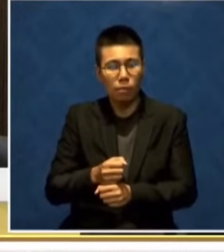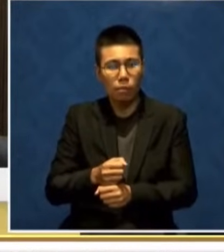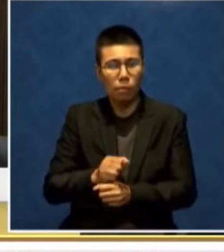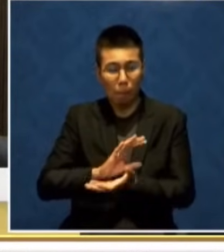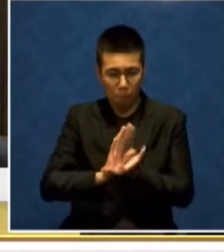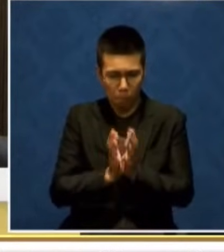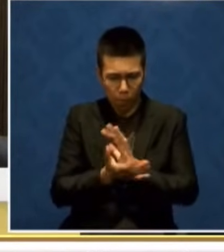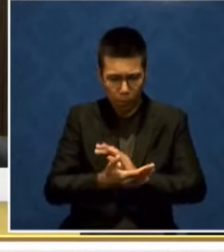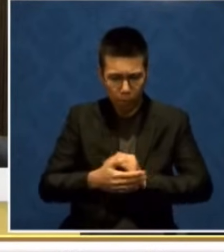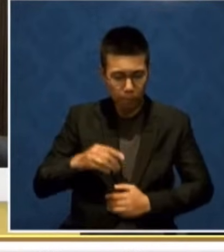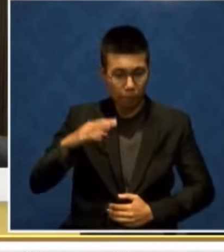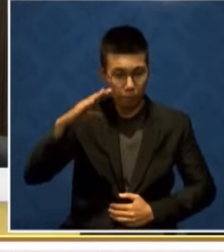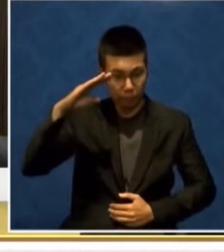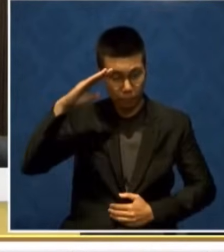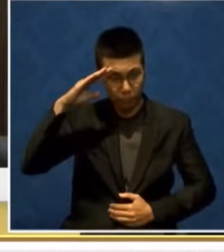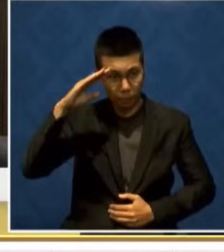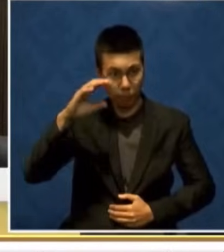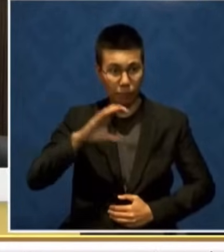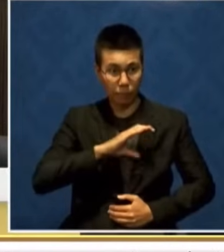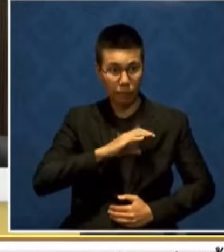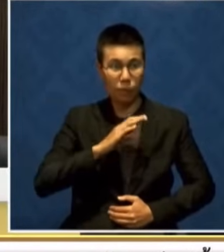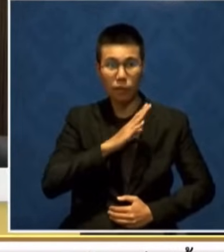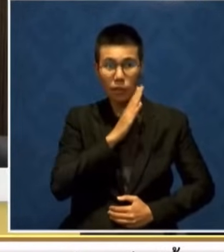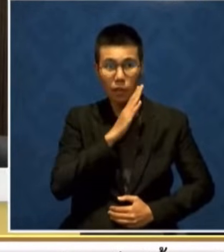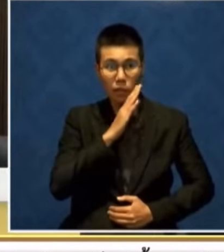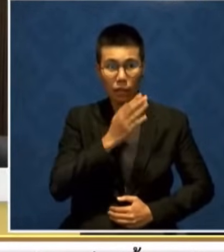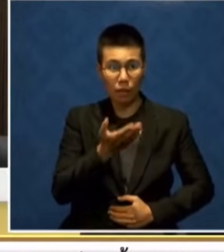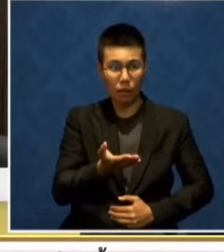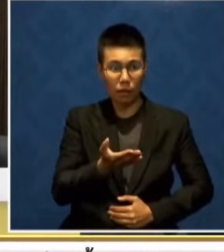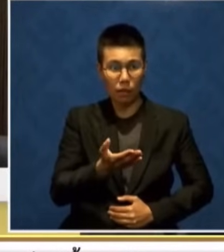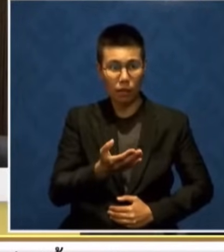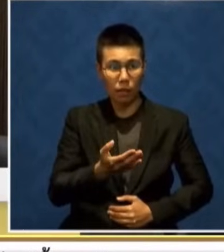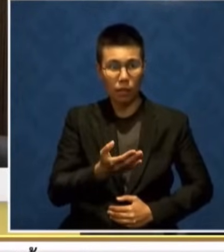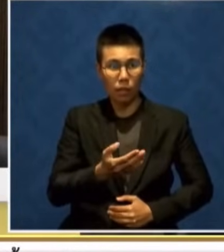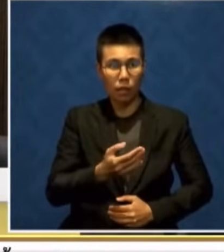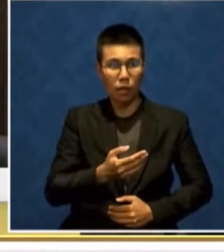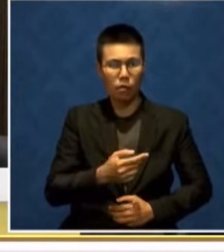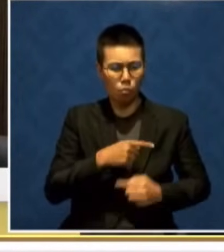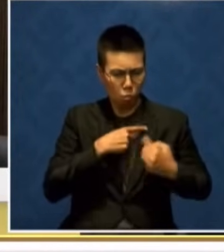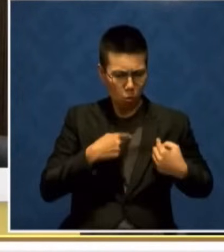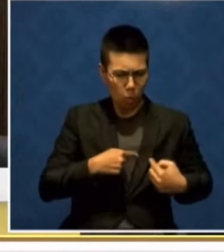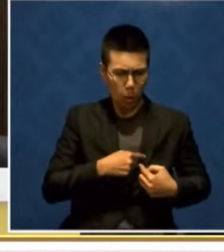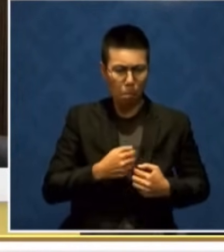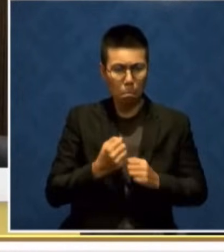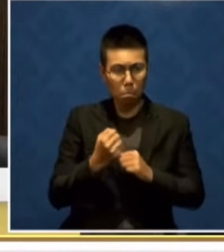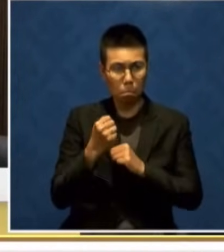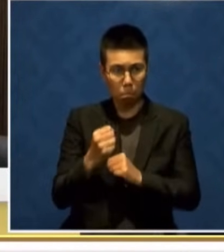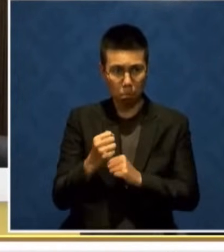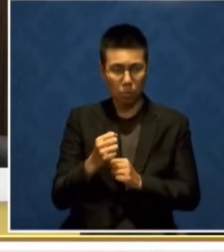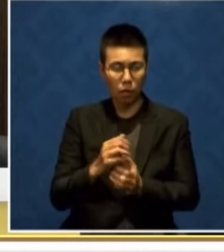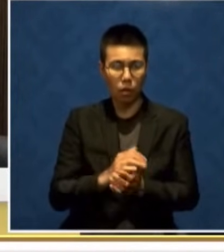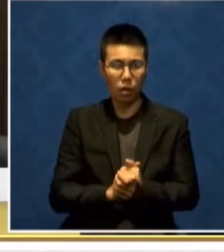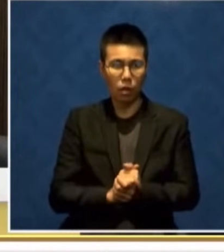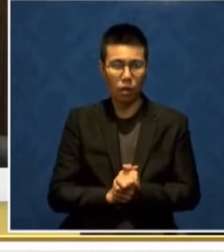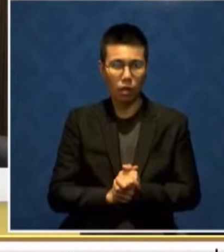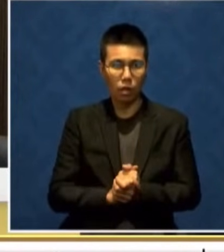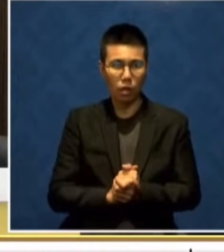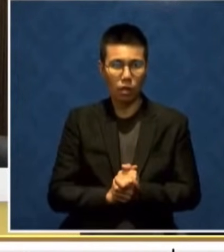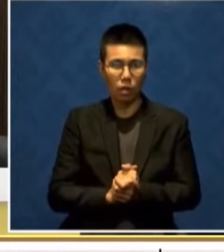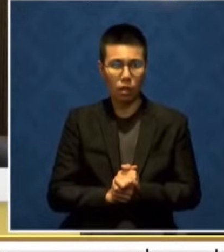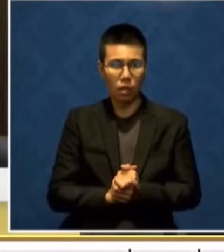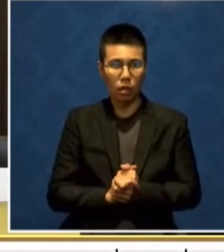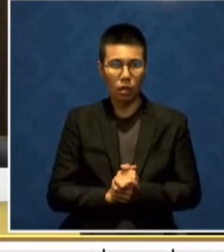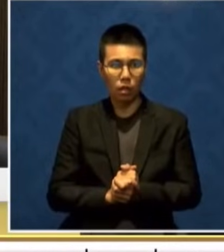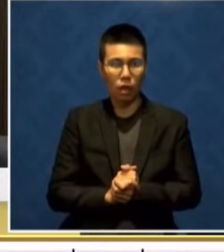ปฏิรูปตำรวจถ้าท่านมีหัวใจที่กล้าหาญกระดุมทั้ง 5เม็ดที่